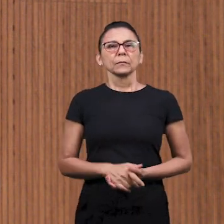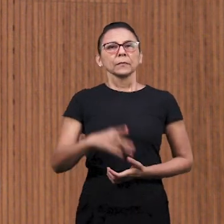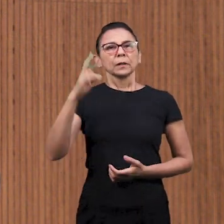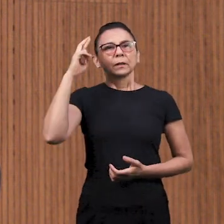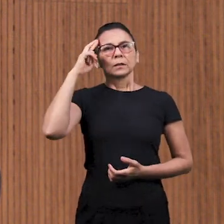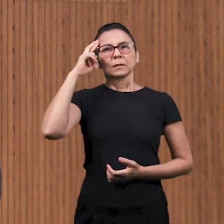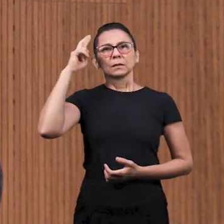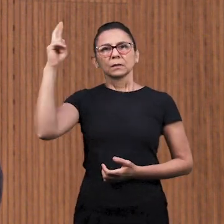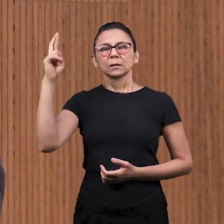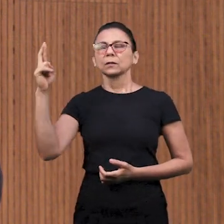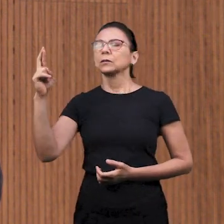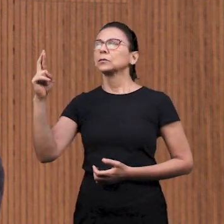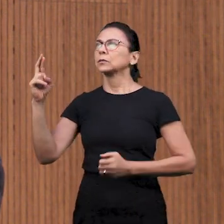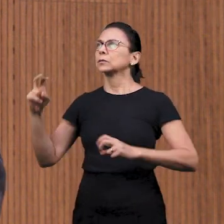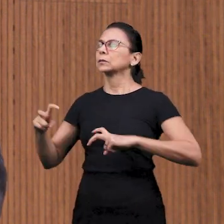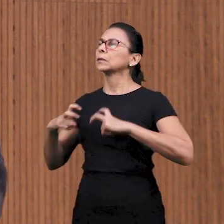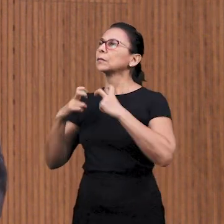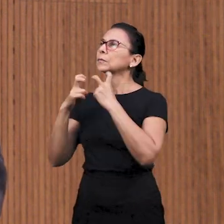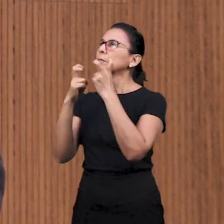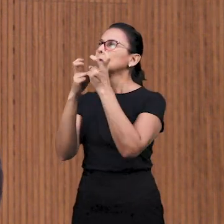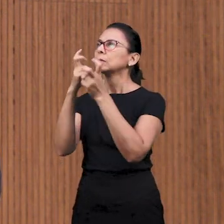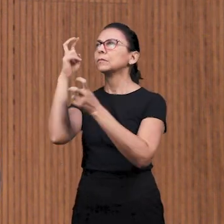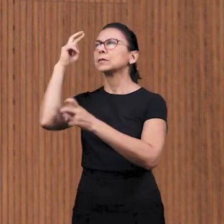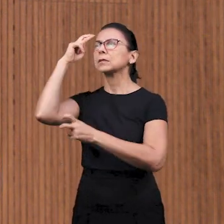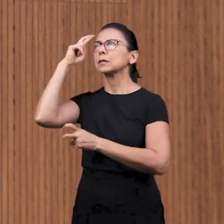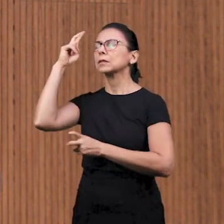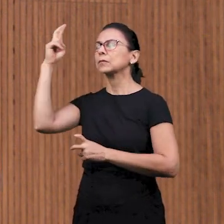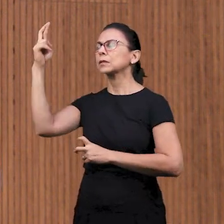Господь наш Бог, мы взываем к Тебе,